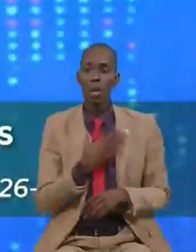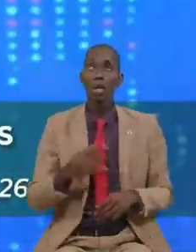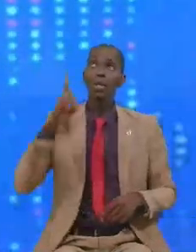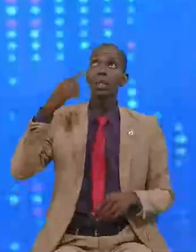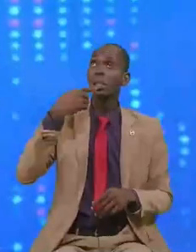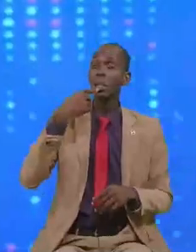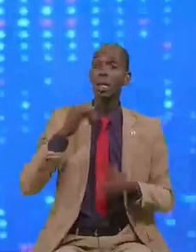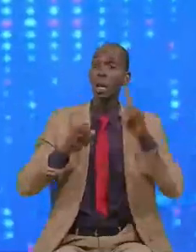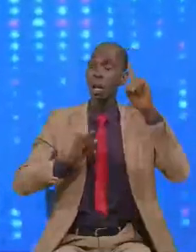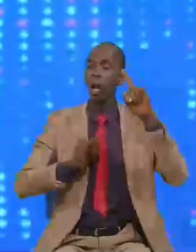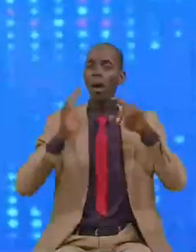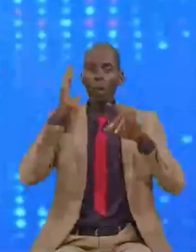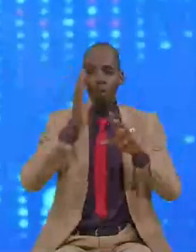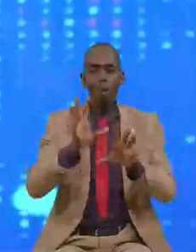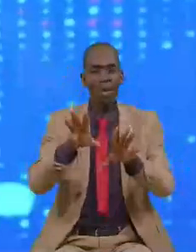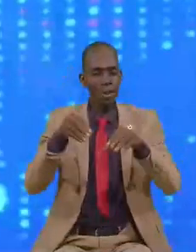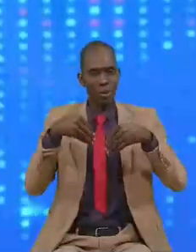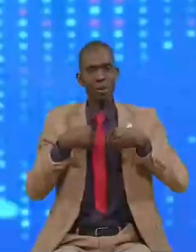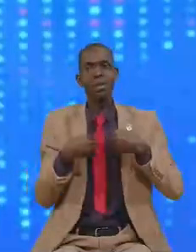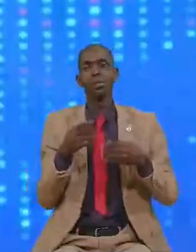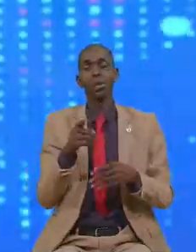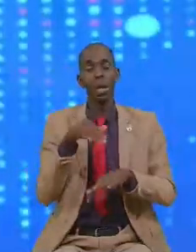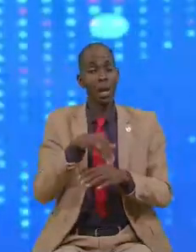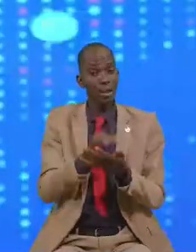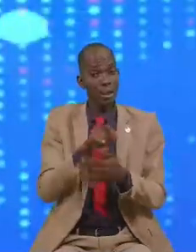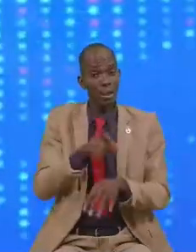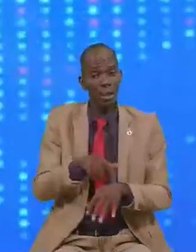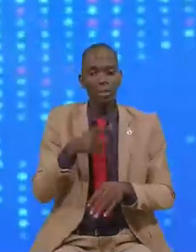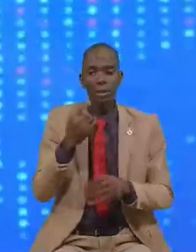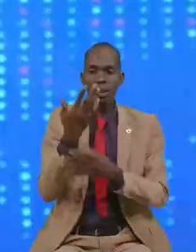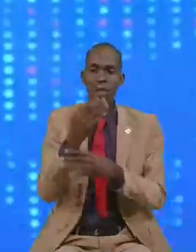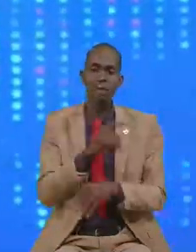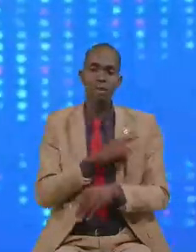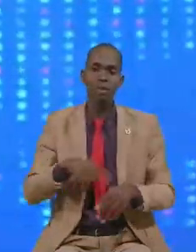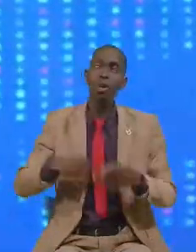accueillerai. C'est en ce moment-là que la main du Seigneur